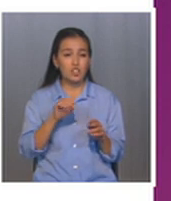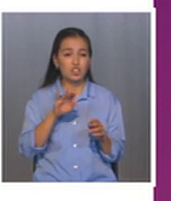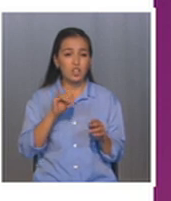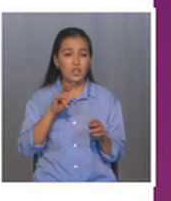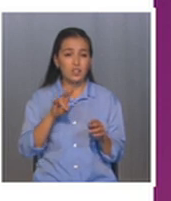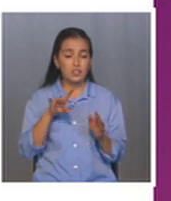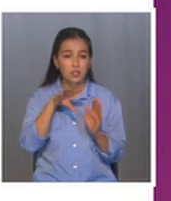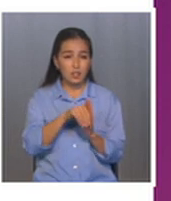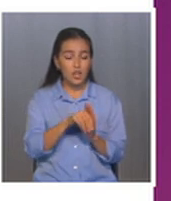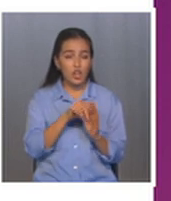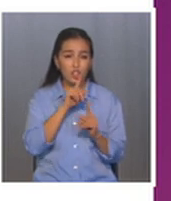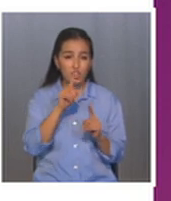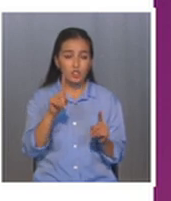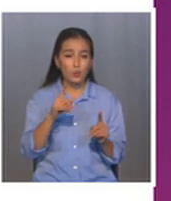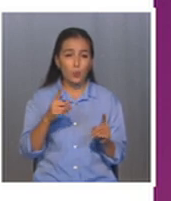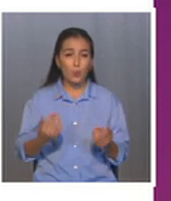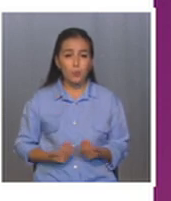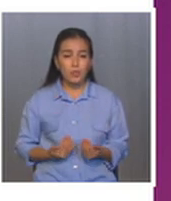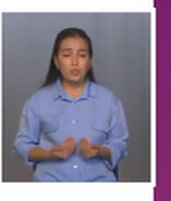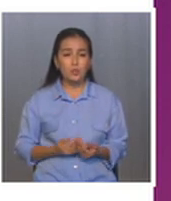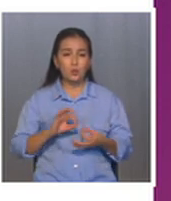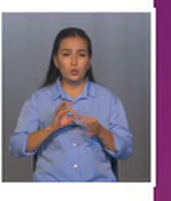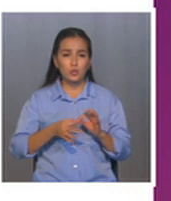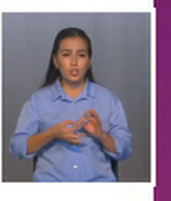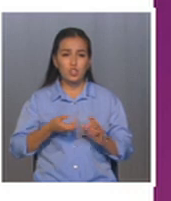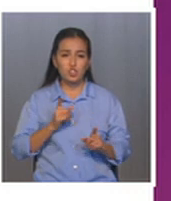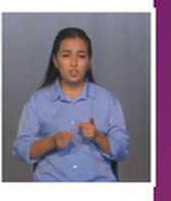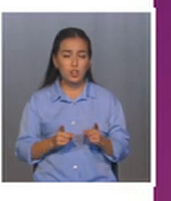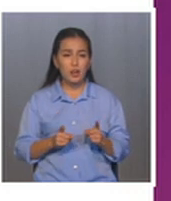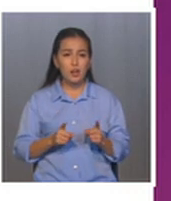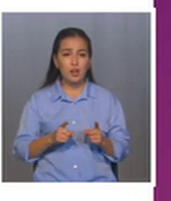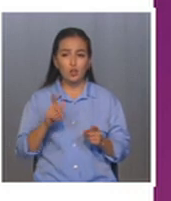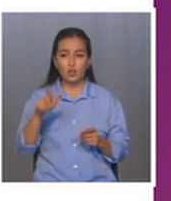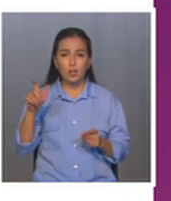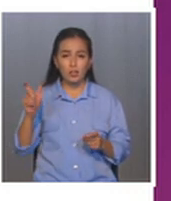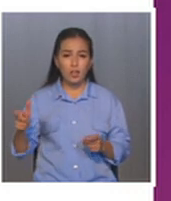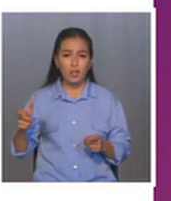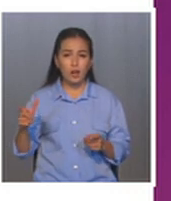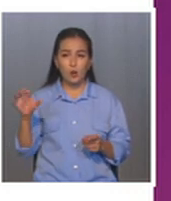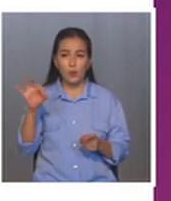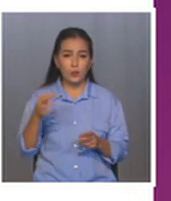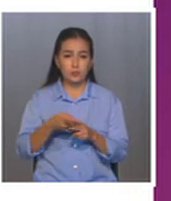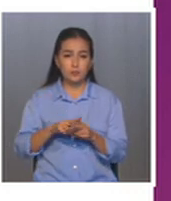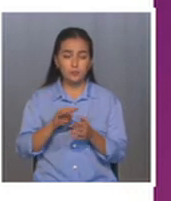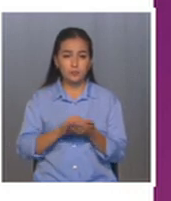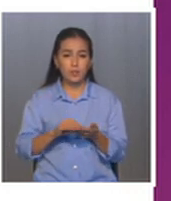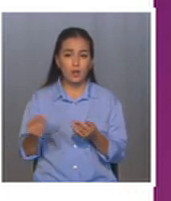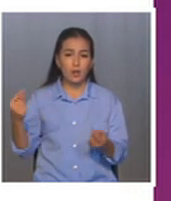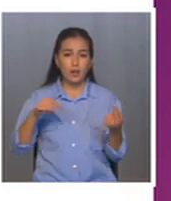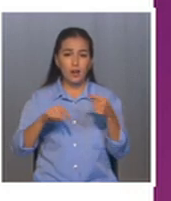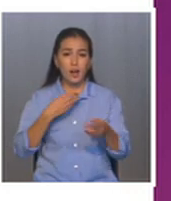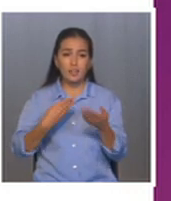ерекшелігі өмірдің күрделі шындығы нақты көркем тұлғаларға жинақталып, олардың өз ара қарым-қатынастарынан